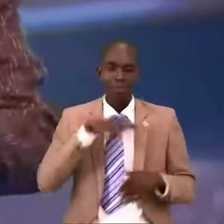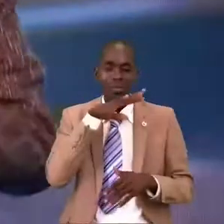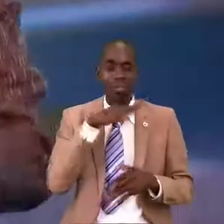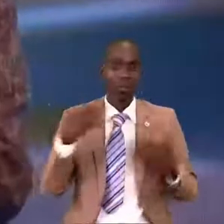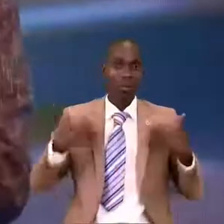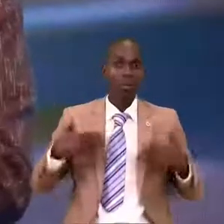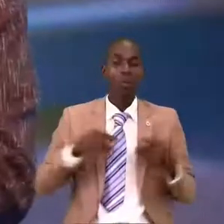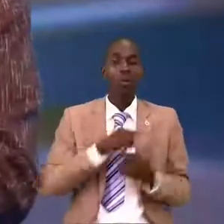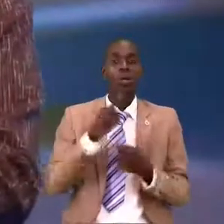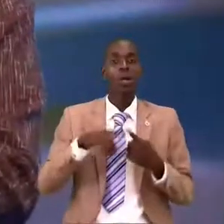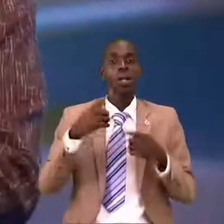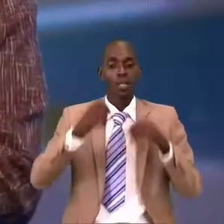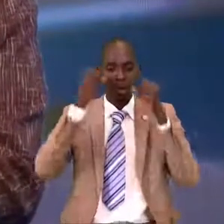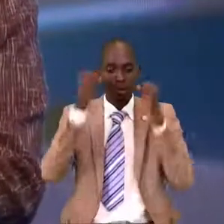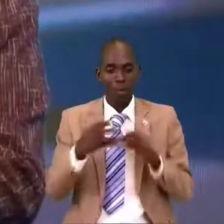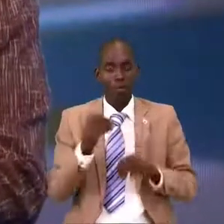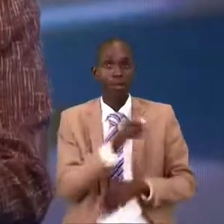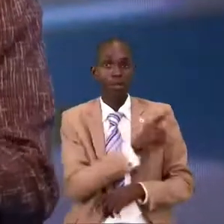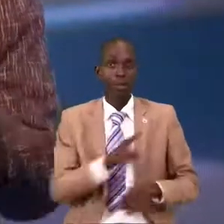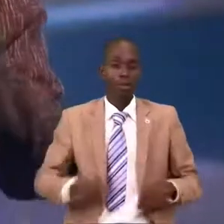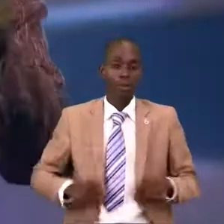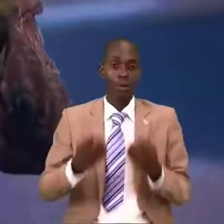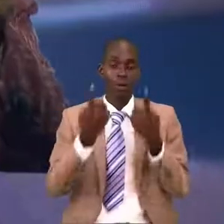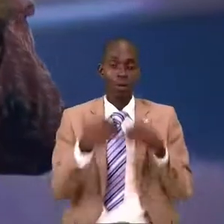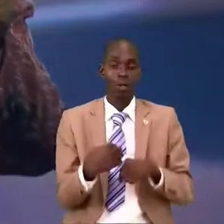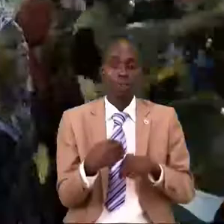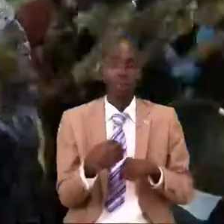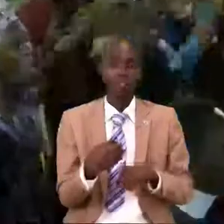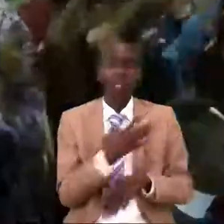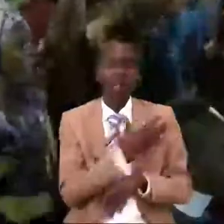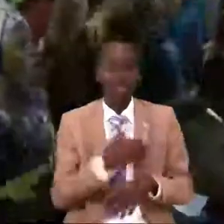guérie, délivrée totalement.